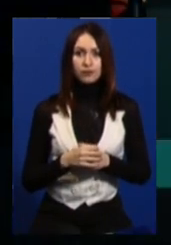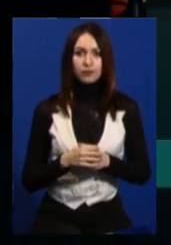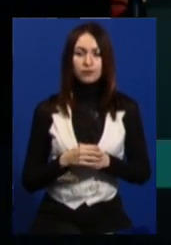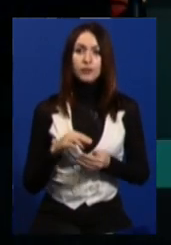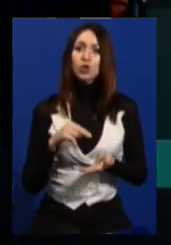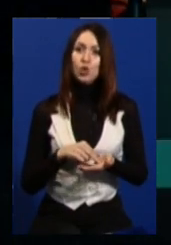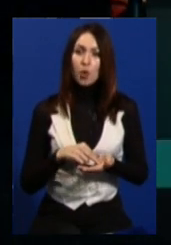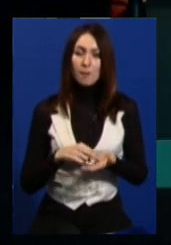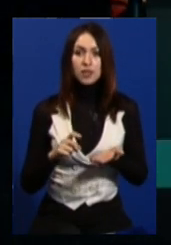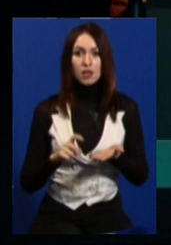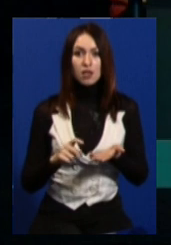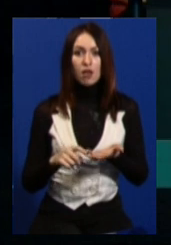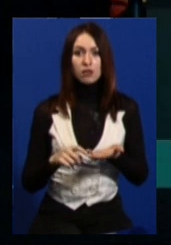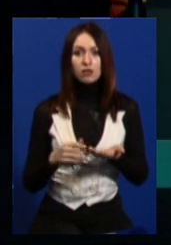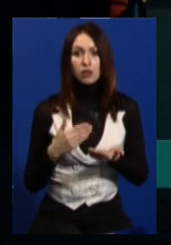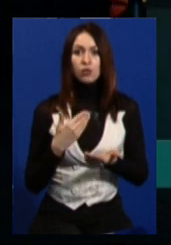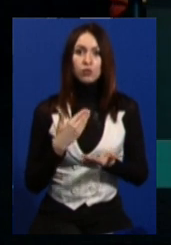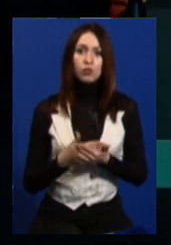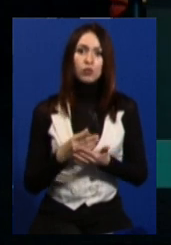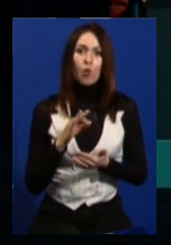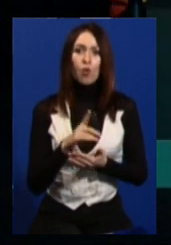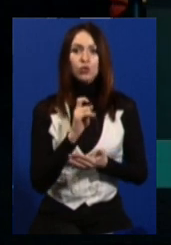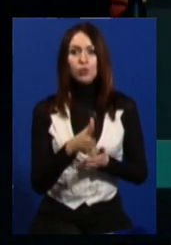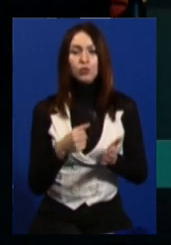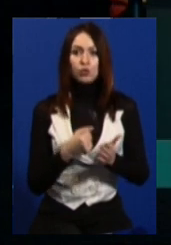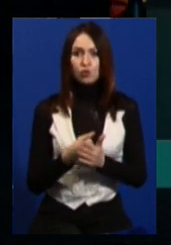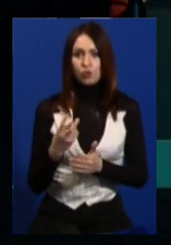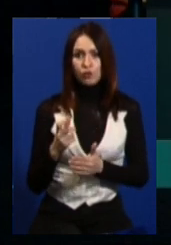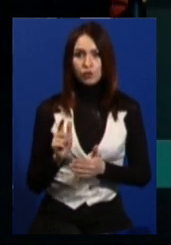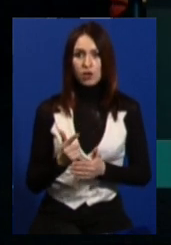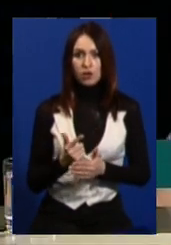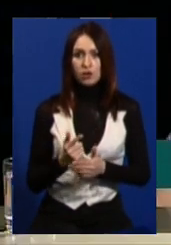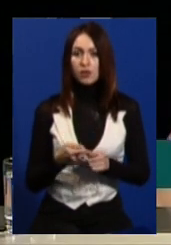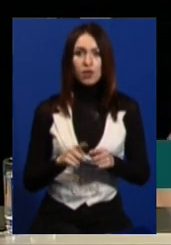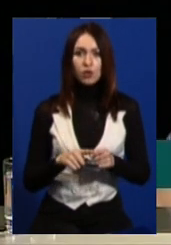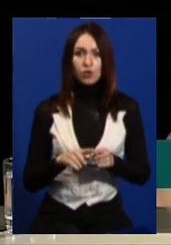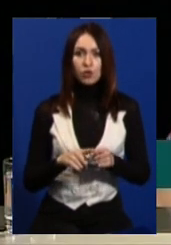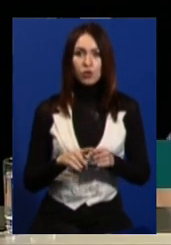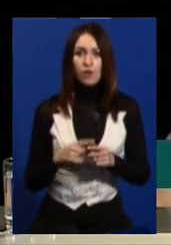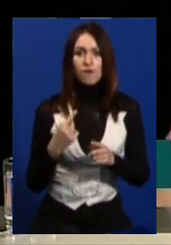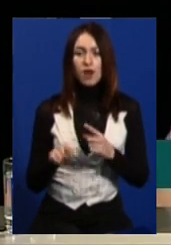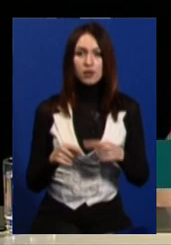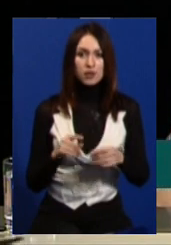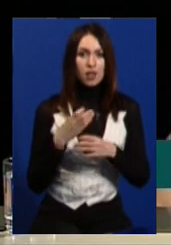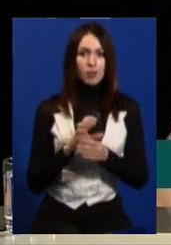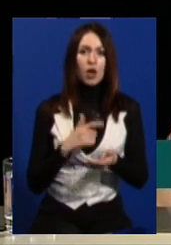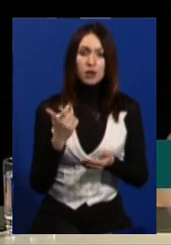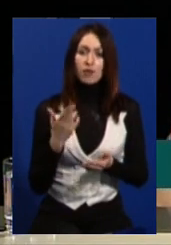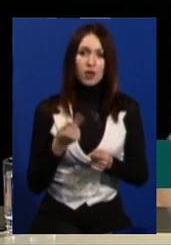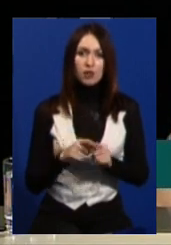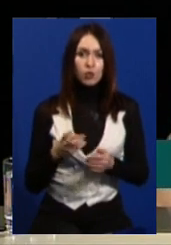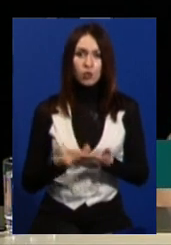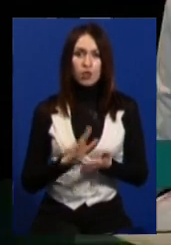Стоимость анализа, ну, я думаю, что в диапазоне от 150 до 200 гривен этот анализ может стоить. То есть это не... У різних лабораторіях Харкова. Да, это не очень дорогой